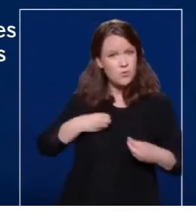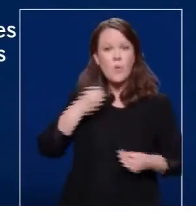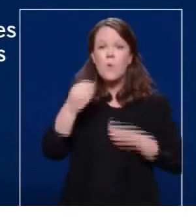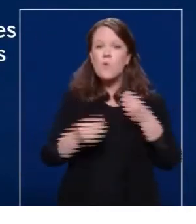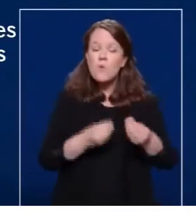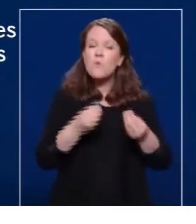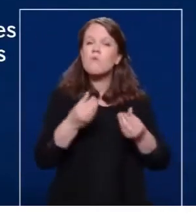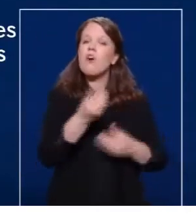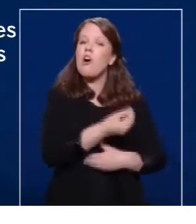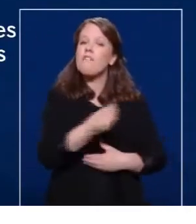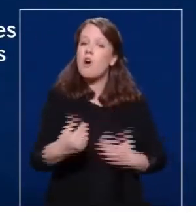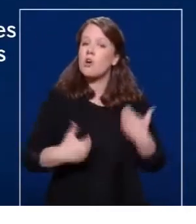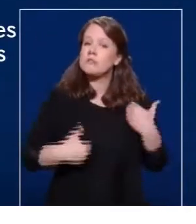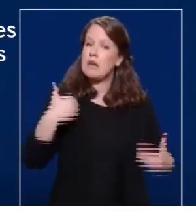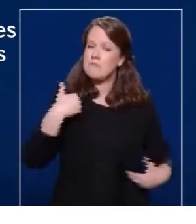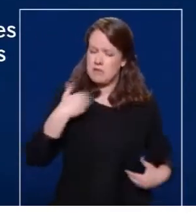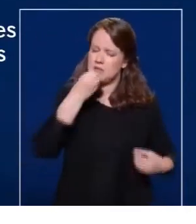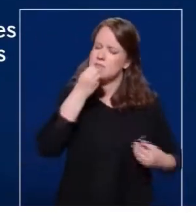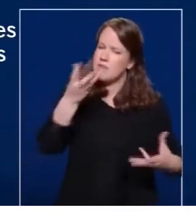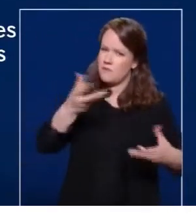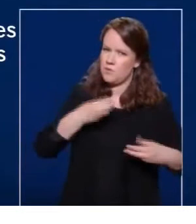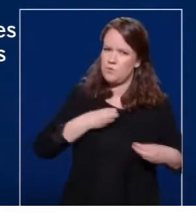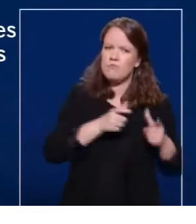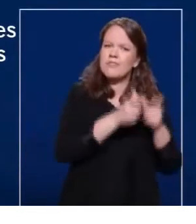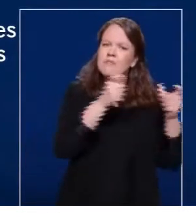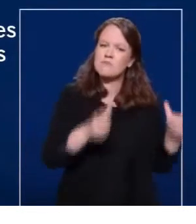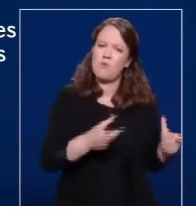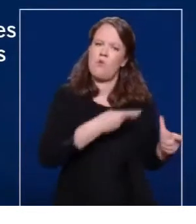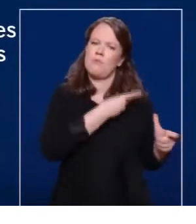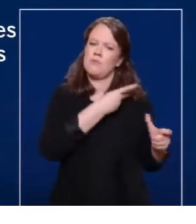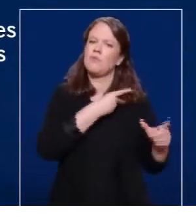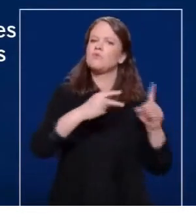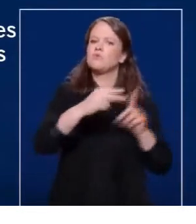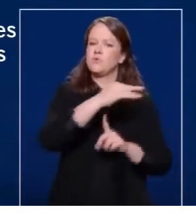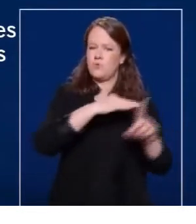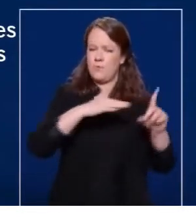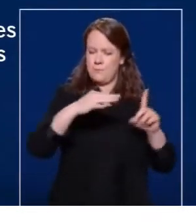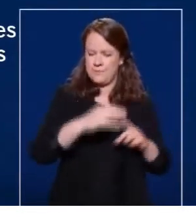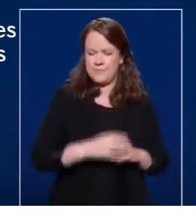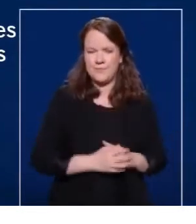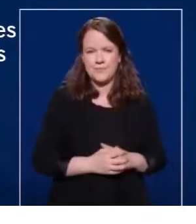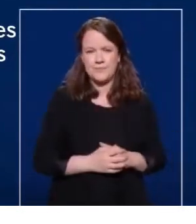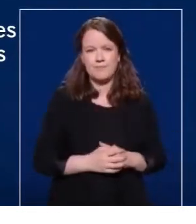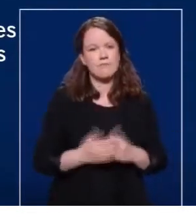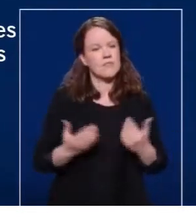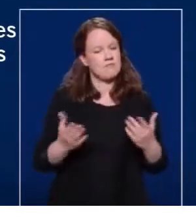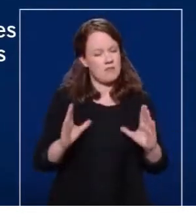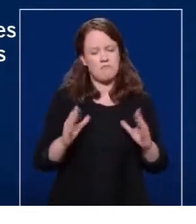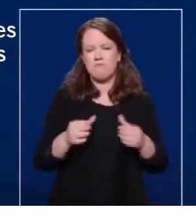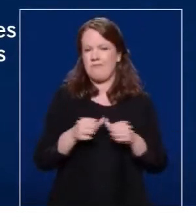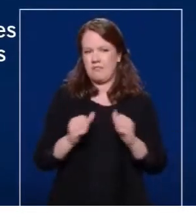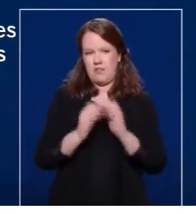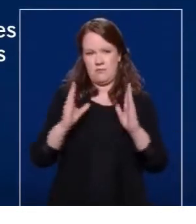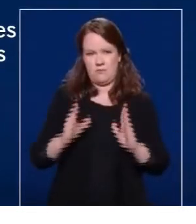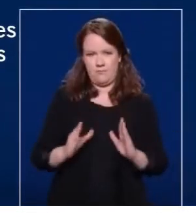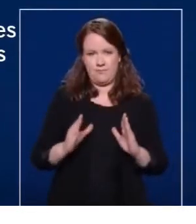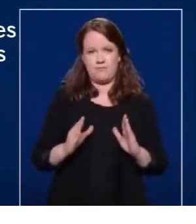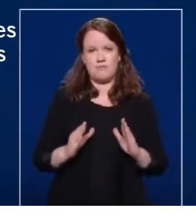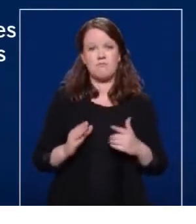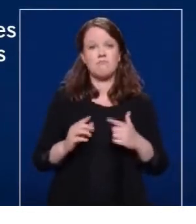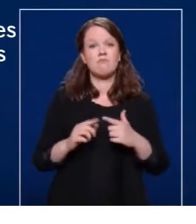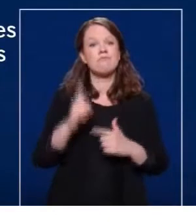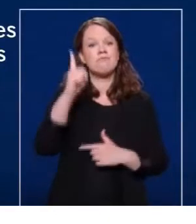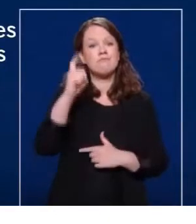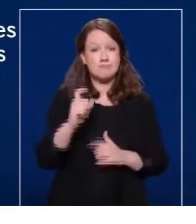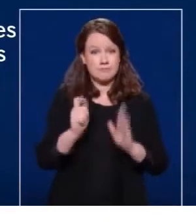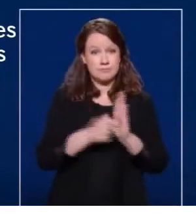continuer à pouvoir être accueillis dans le secteur médico-social. Les 2 semaines suivantes, soit à partir du 12